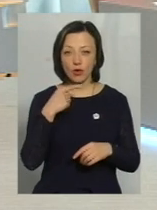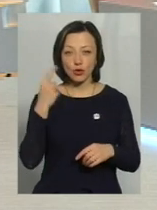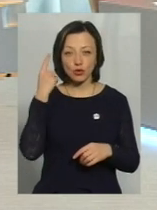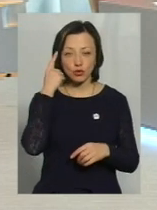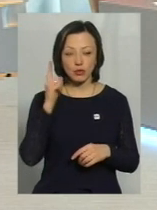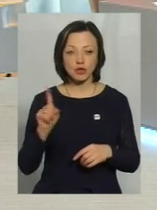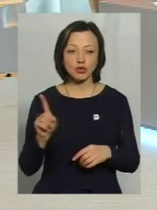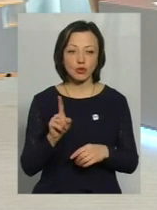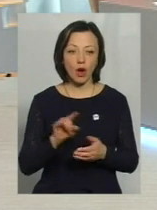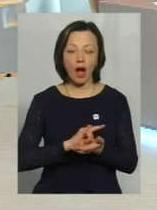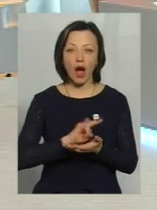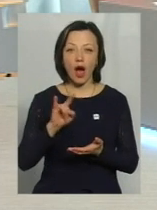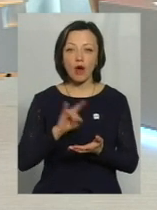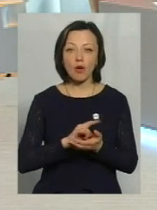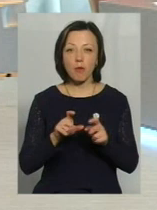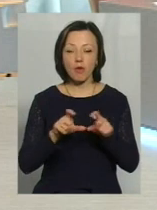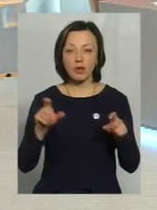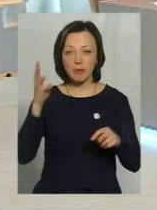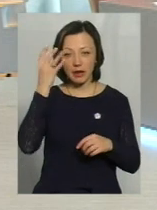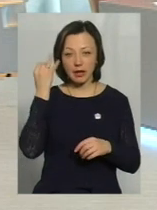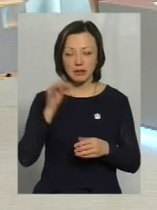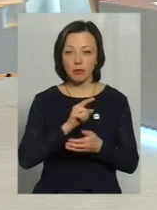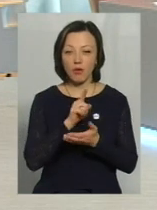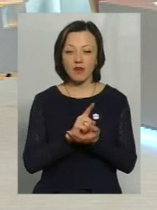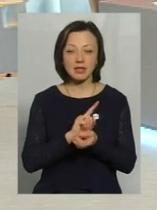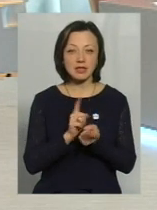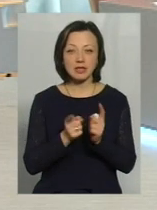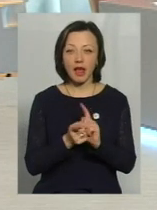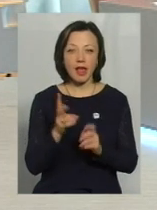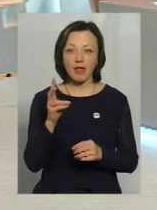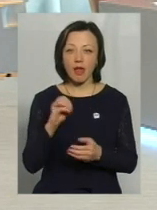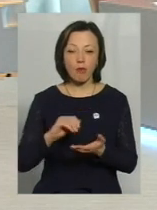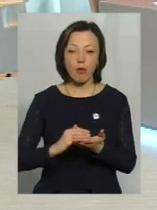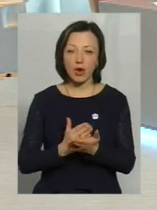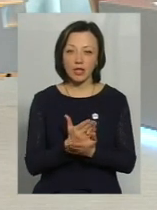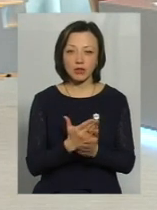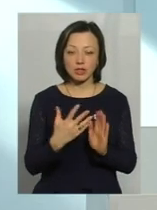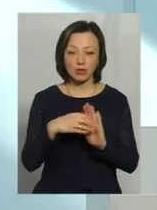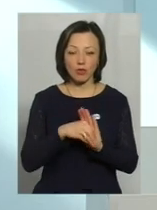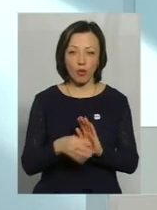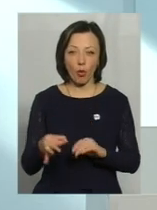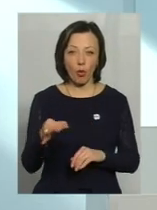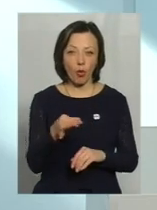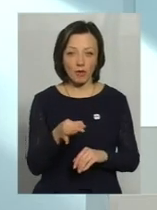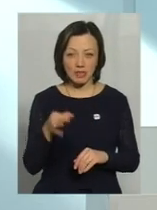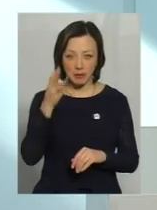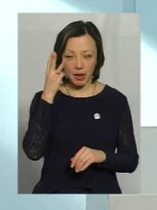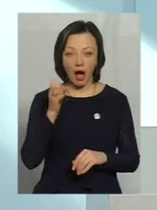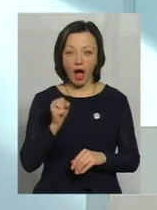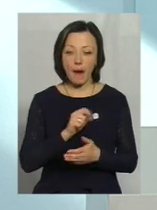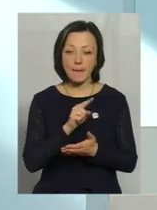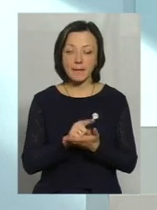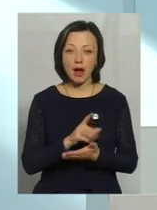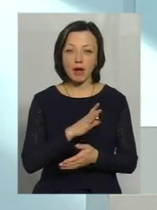що аеропорт Хмельницький повинен стати не політичною складовою нашої Хмельницької області, а це має